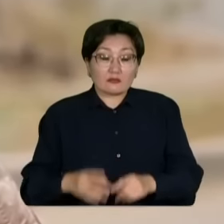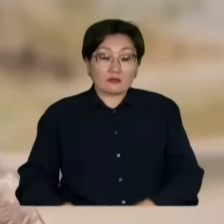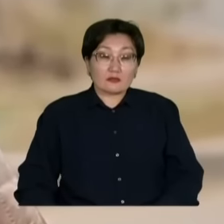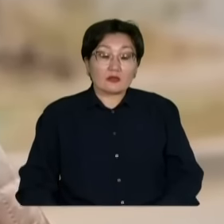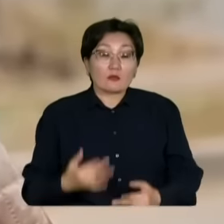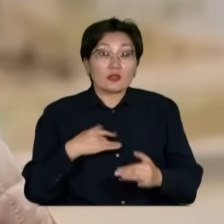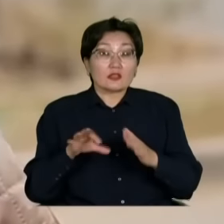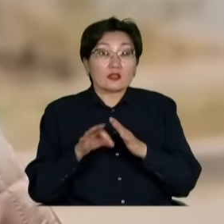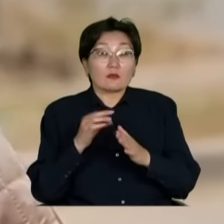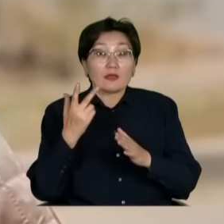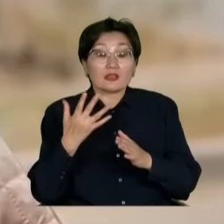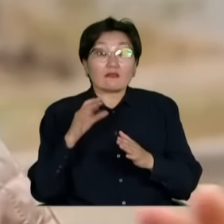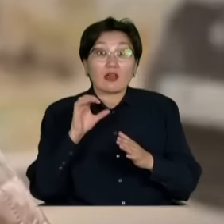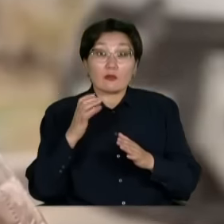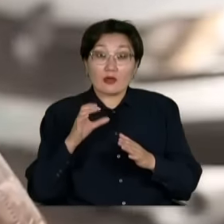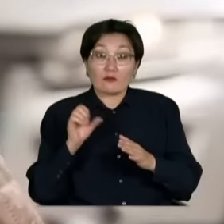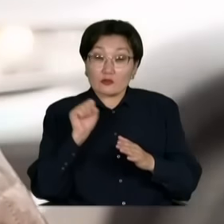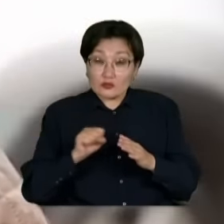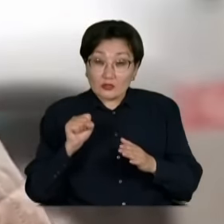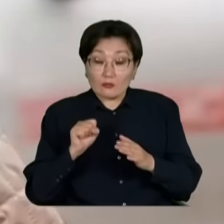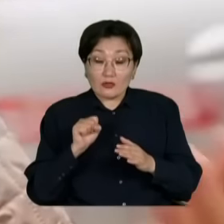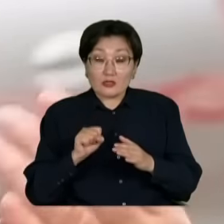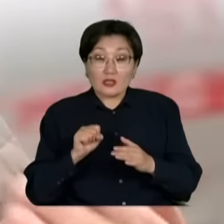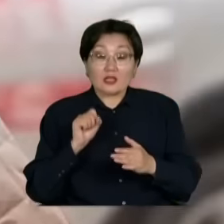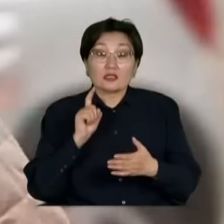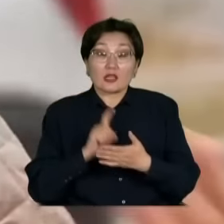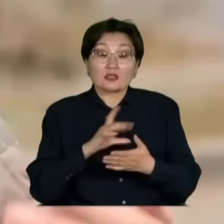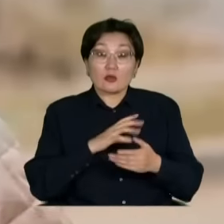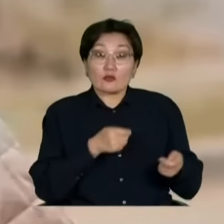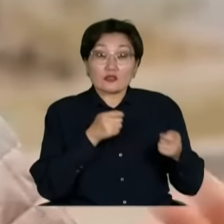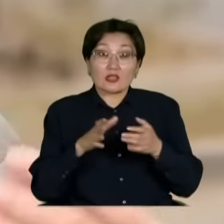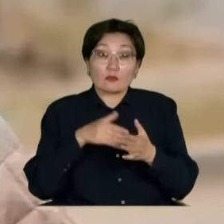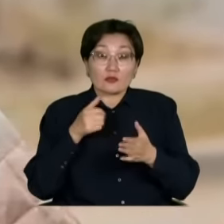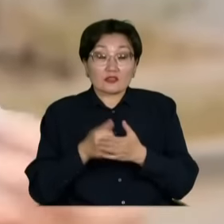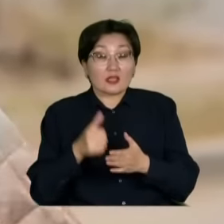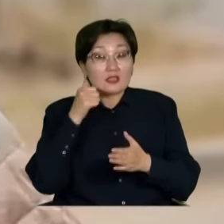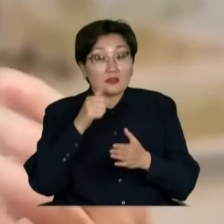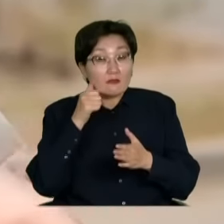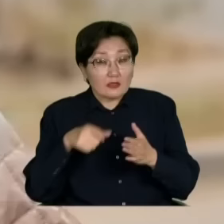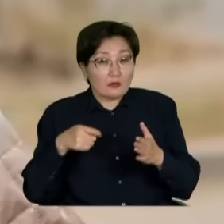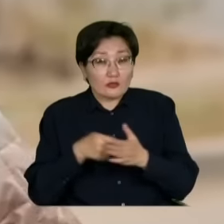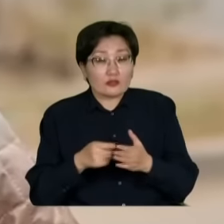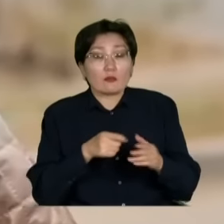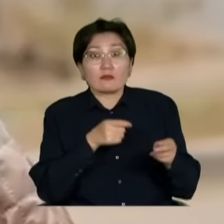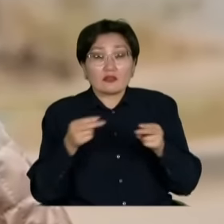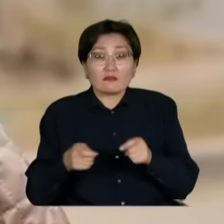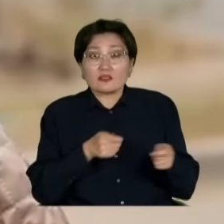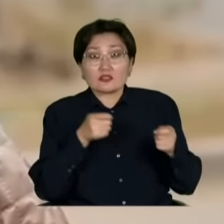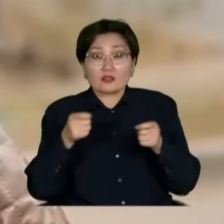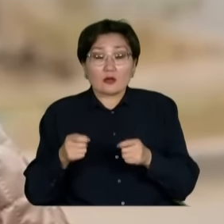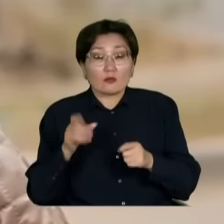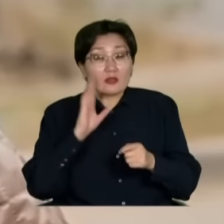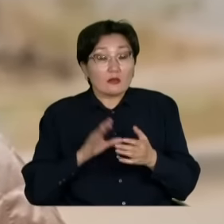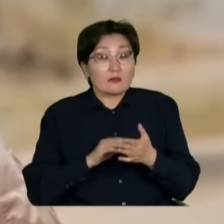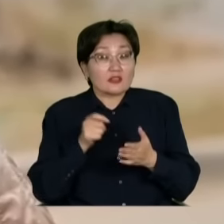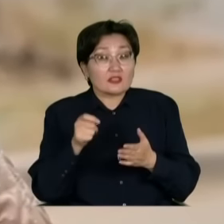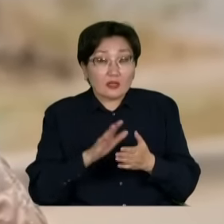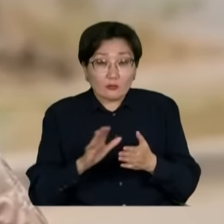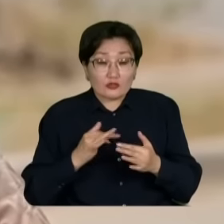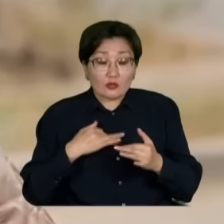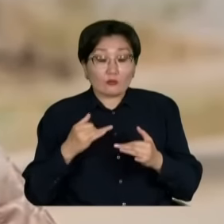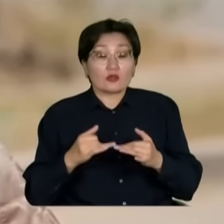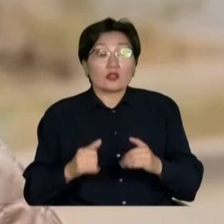была поставить 5 августа 5 августа должна была поставить С тех пор только вот завтраками кормила Я привезу привезу вы пока заявление не пишите говорит я